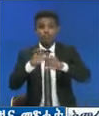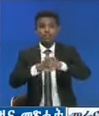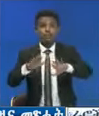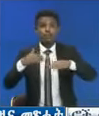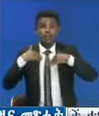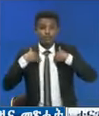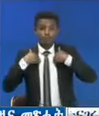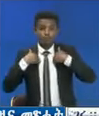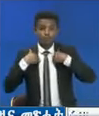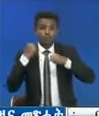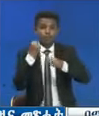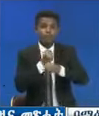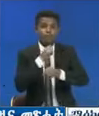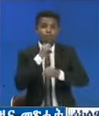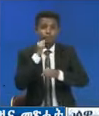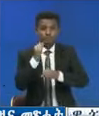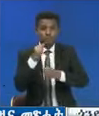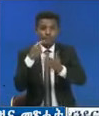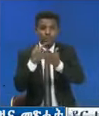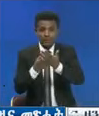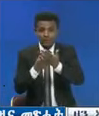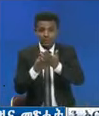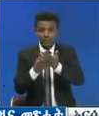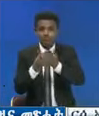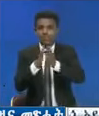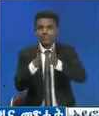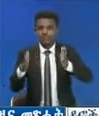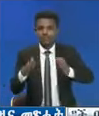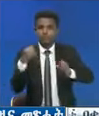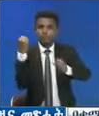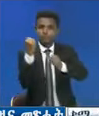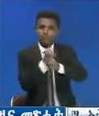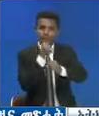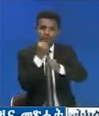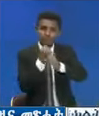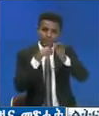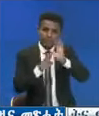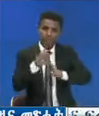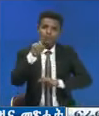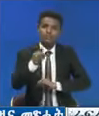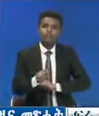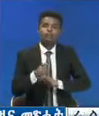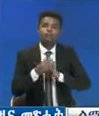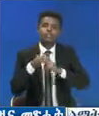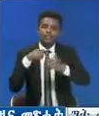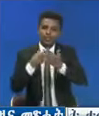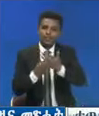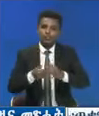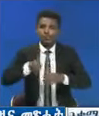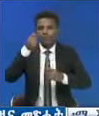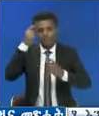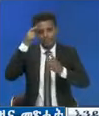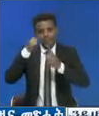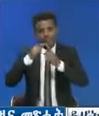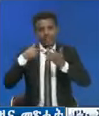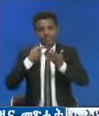የማይታረሱ ተቋማት ላይ የሚያሉ። እነዚህ መሬቶች በስፋት ወደ ተግባር ማስገባት አለብን ነው አንዱ ሞቷችን። ስለዚህ ከዋናው እቅድ አለን፣ ከሱ